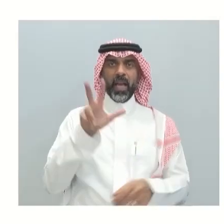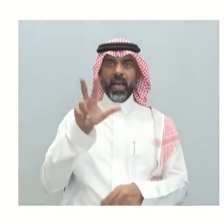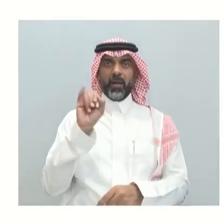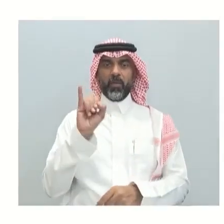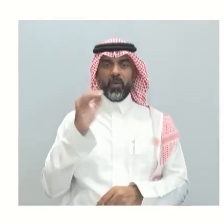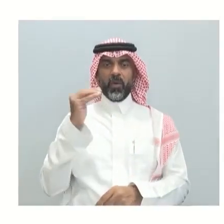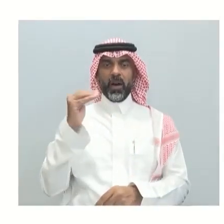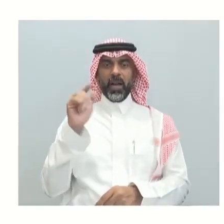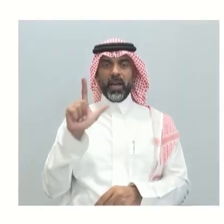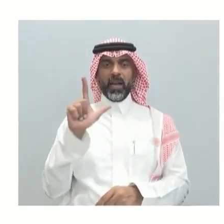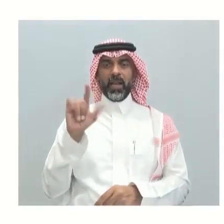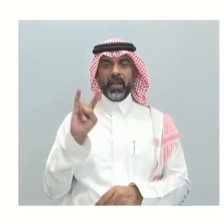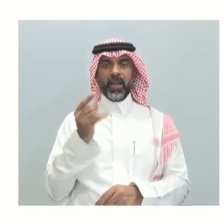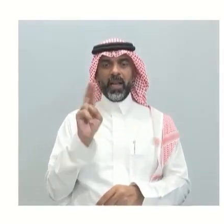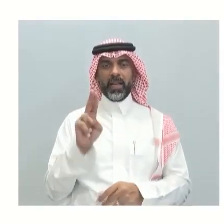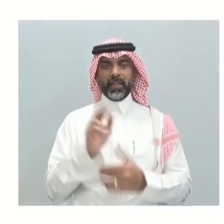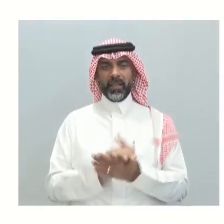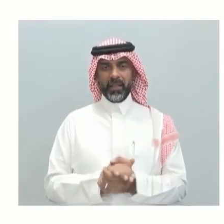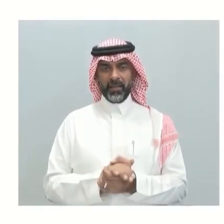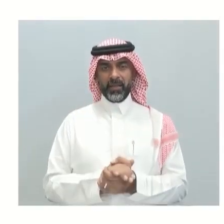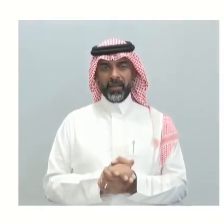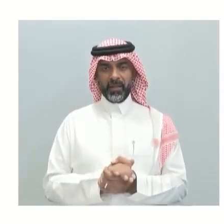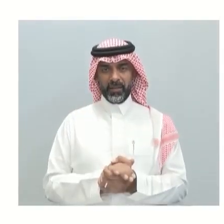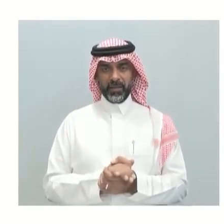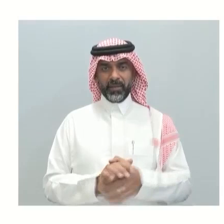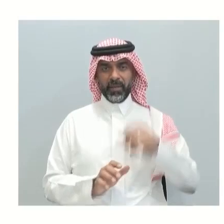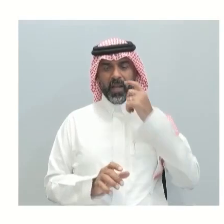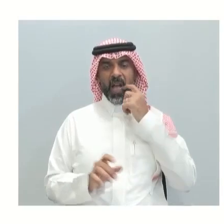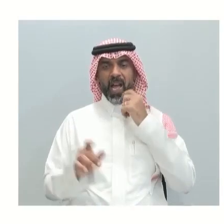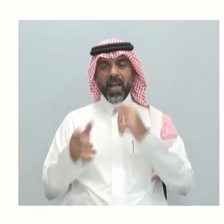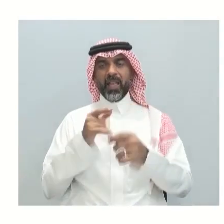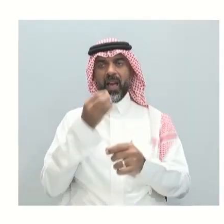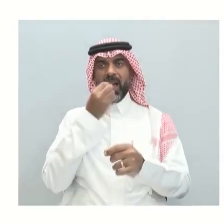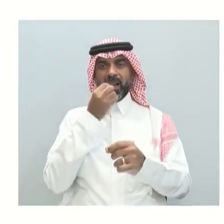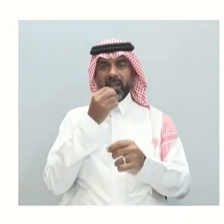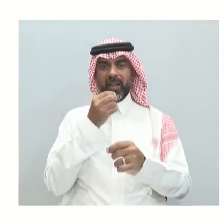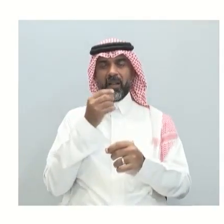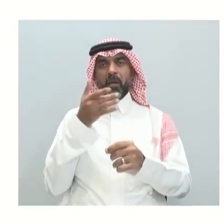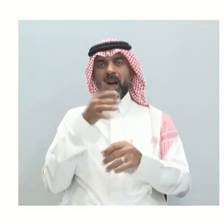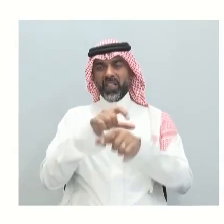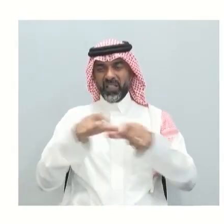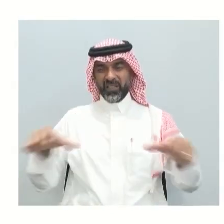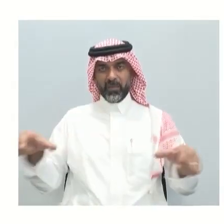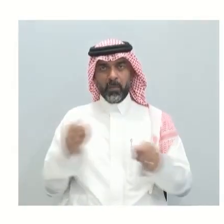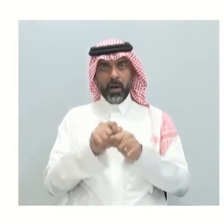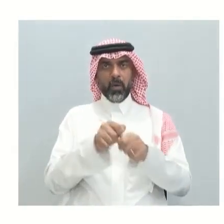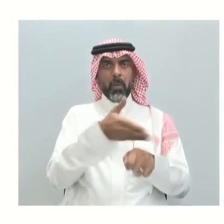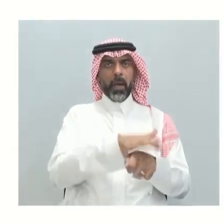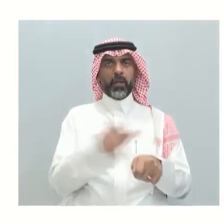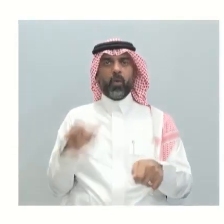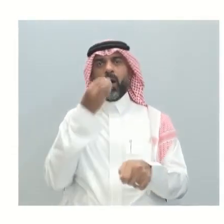الكتفي تحلل هذه المخلوقات الميته عن طريق افراز انزيمات هاضمه ولعل ابرز الامثله الفطريات